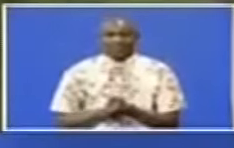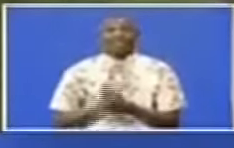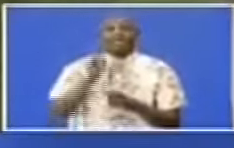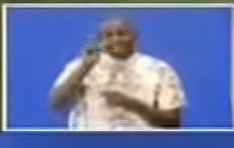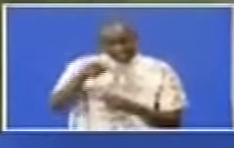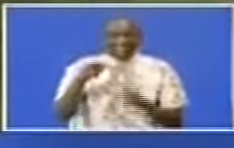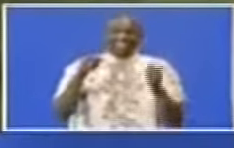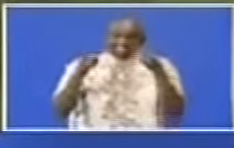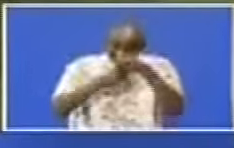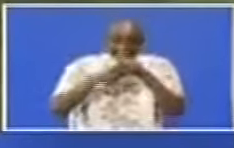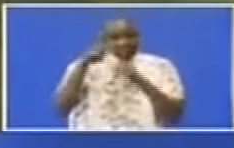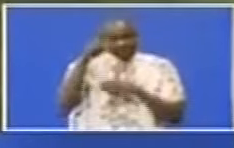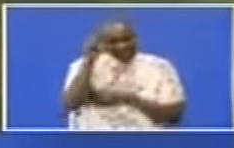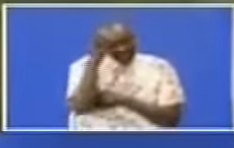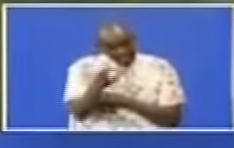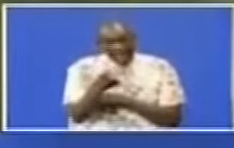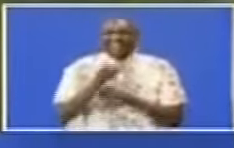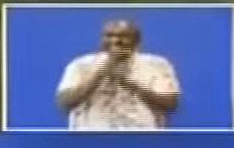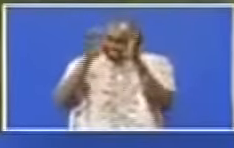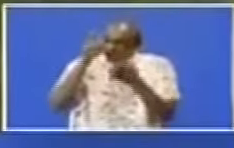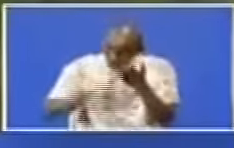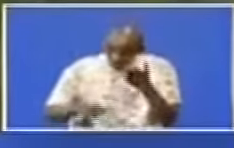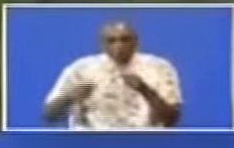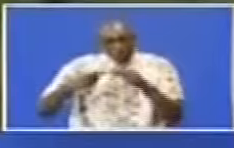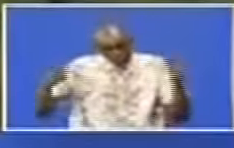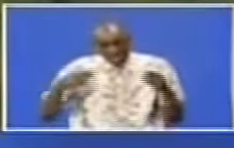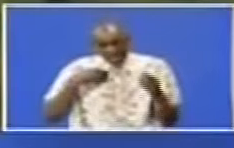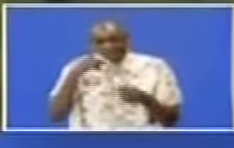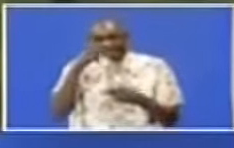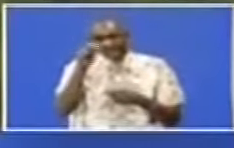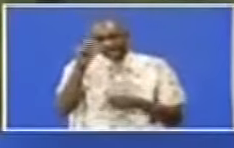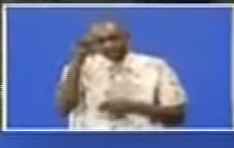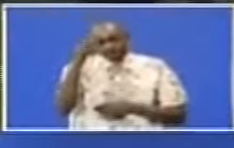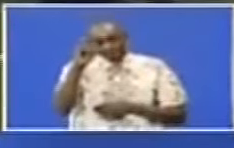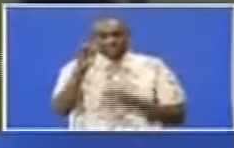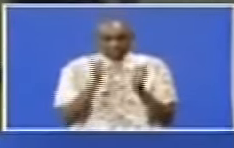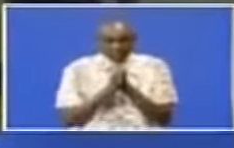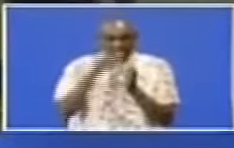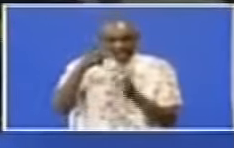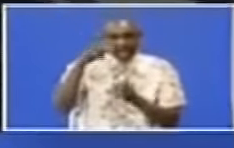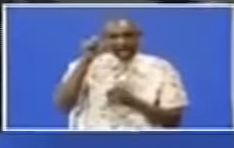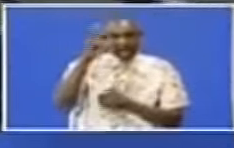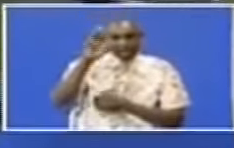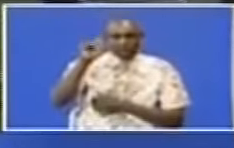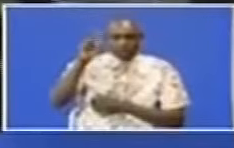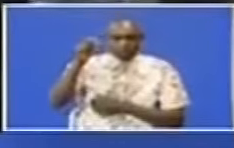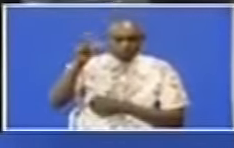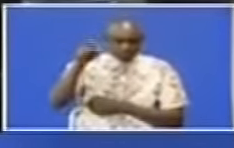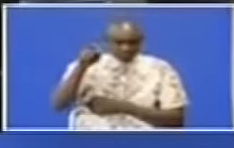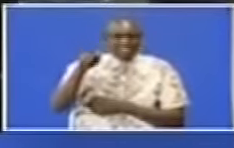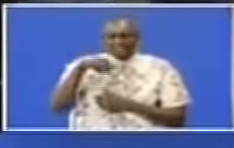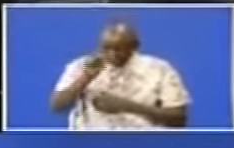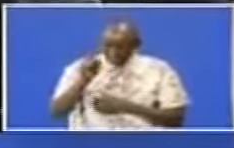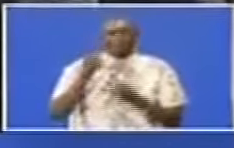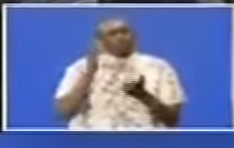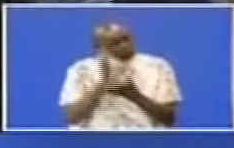Baada ya kilomita 6 za mbio hizo, ilikuwa wazi kwamba upinzani ulikuwa kati ya Karoki na Kamworor. Bingwa huyo wa dunia alimzidi maarifa Karoki na